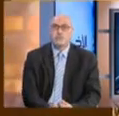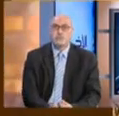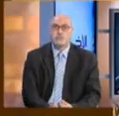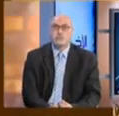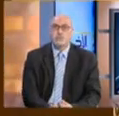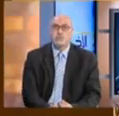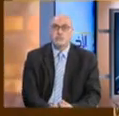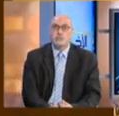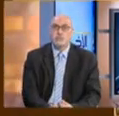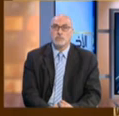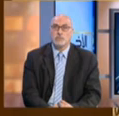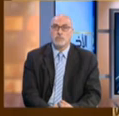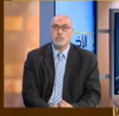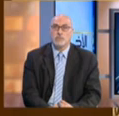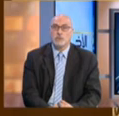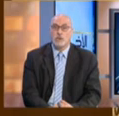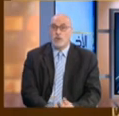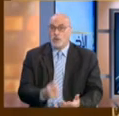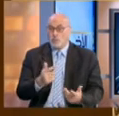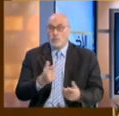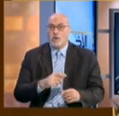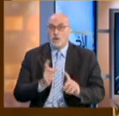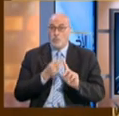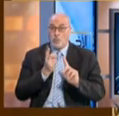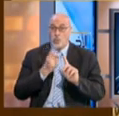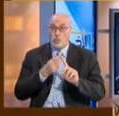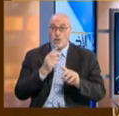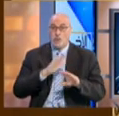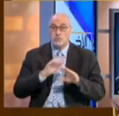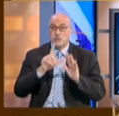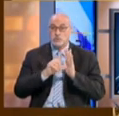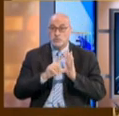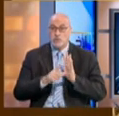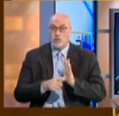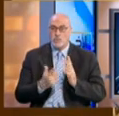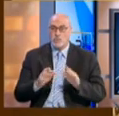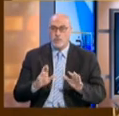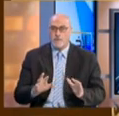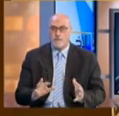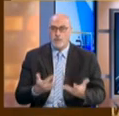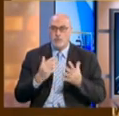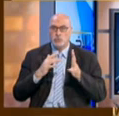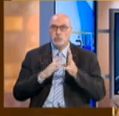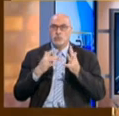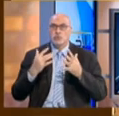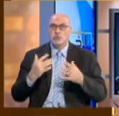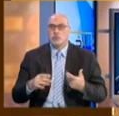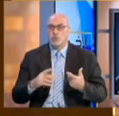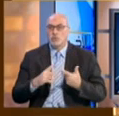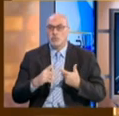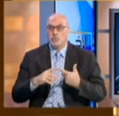والتي تعتبر لبنة أساسية في الإصلاحات السياسية